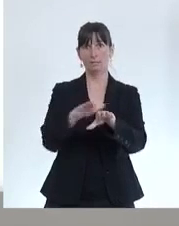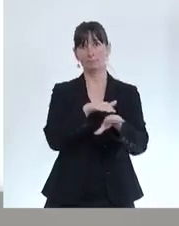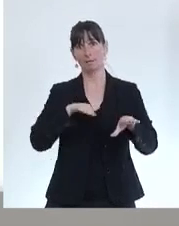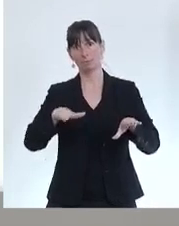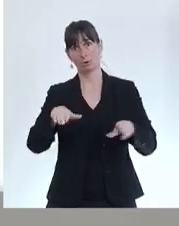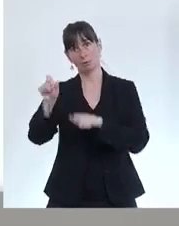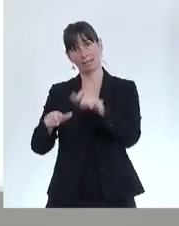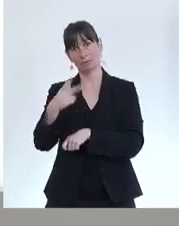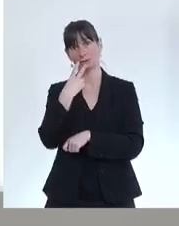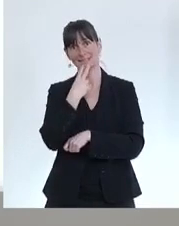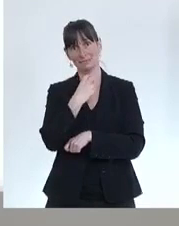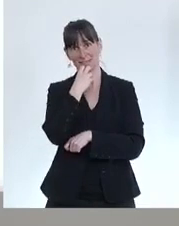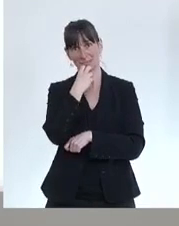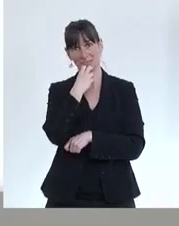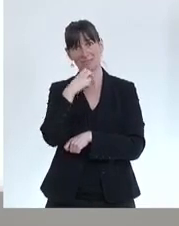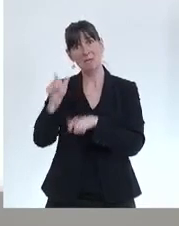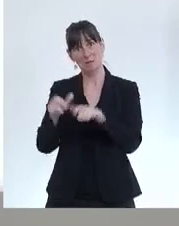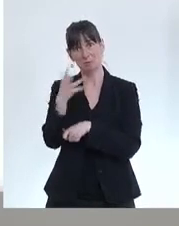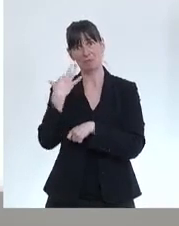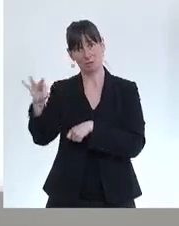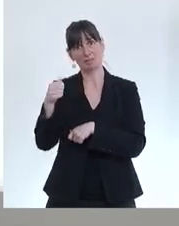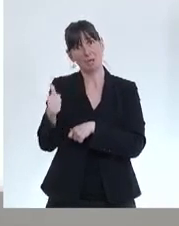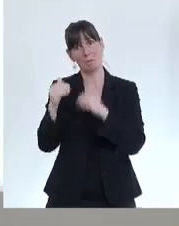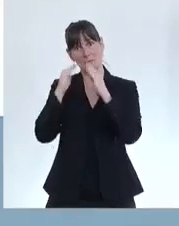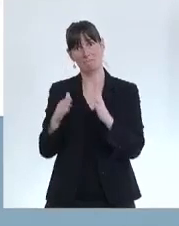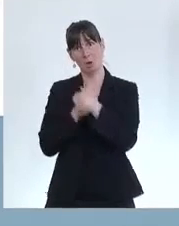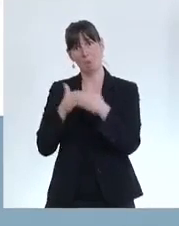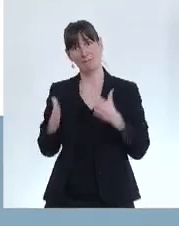Français à respecter le confinement pour que la courbe des cas sévères diminue.